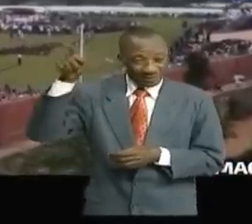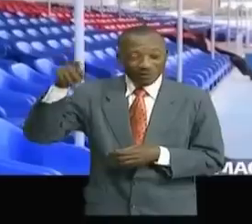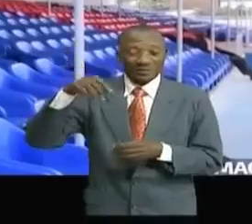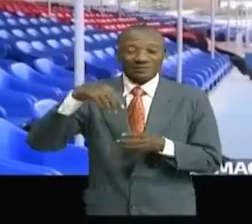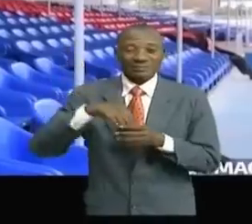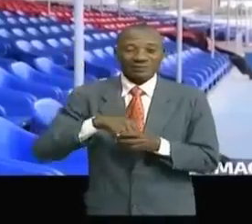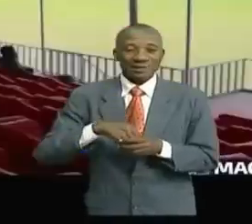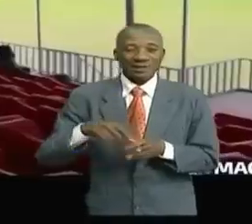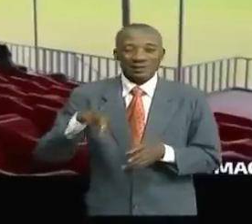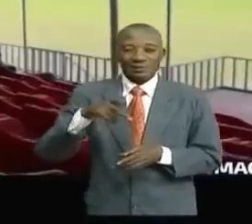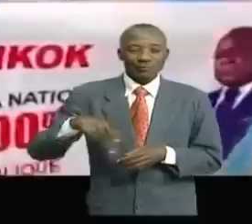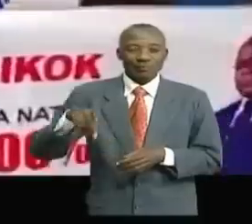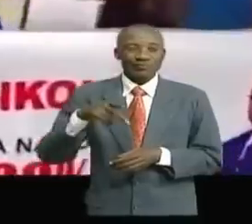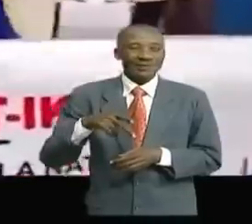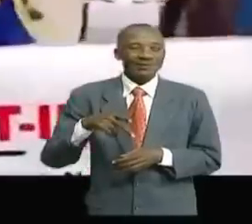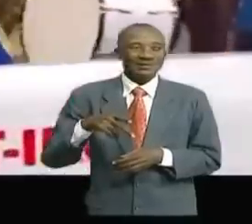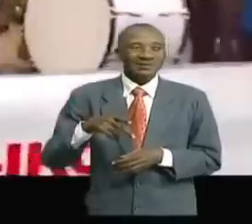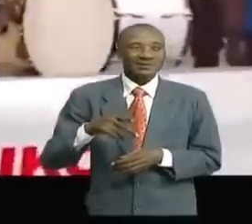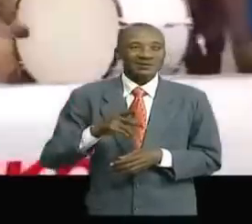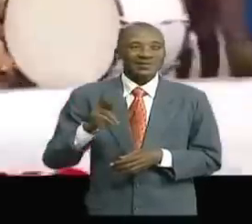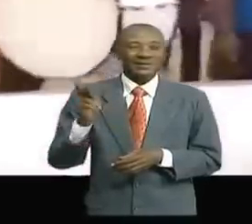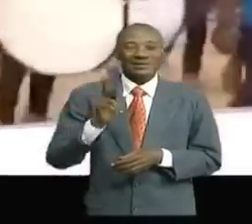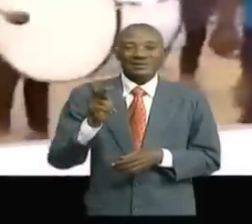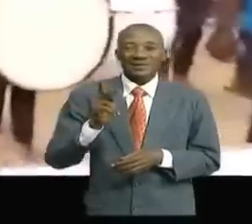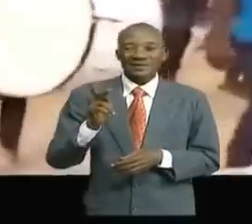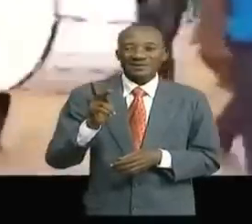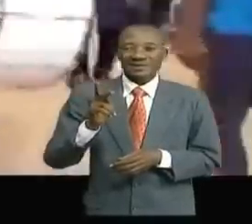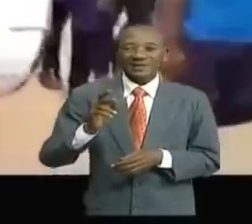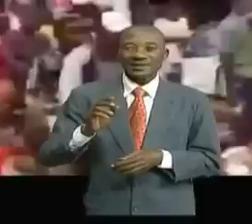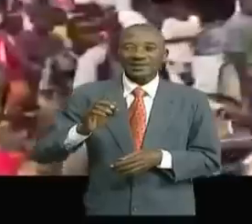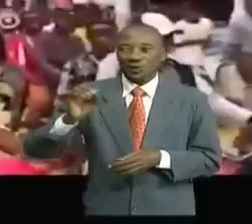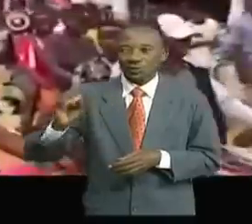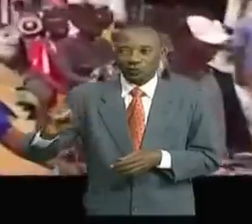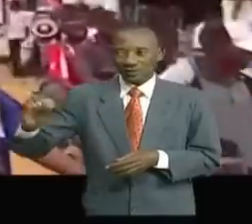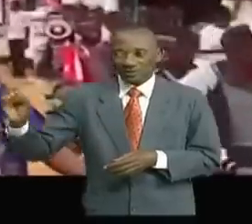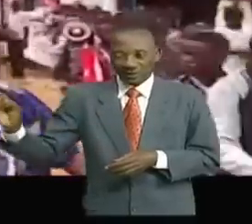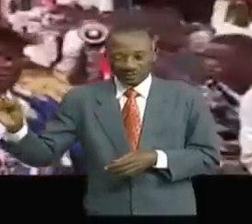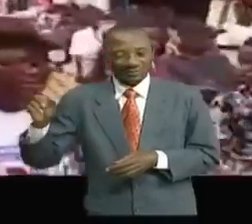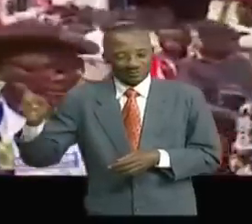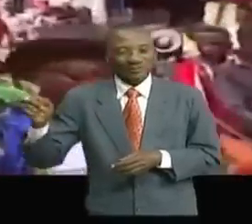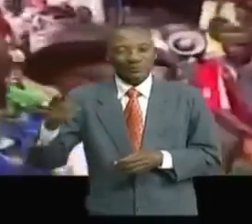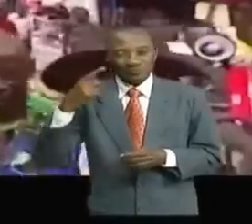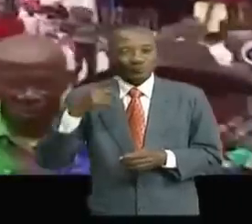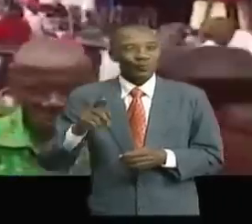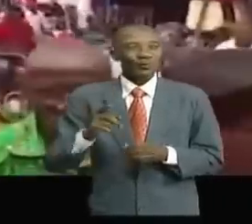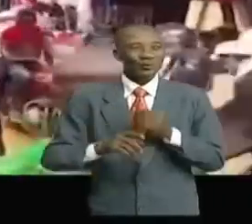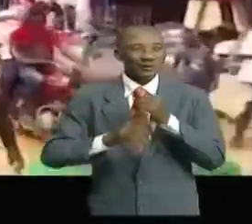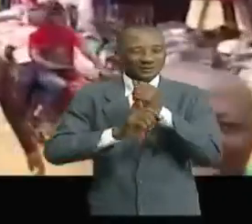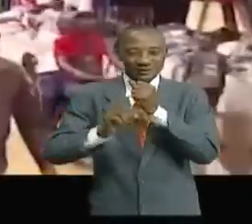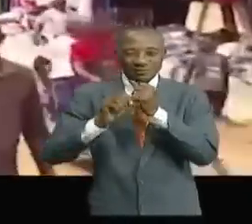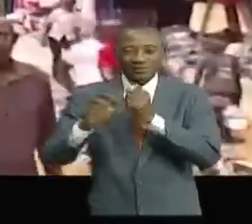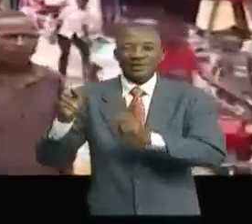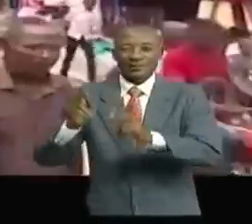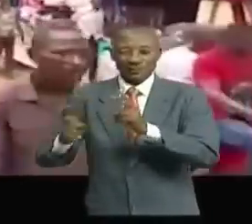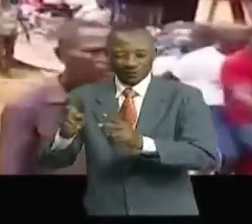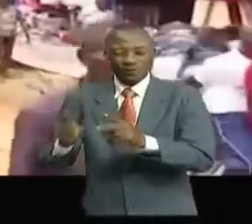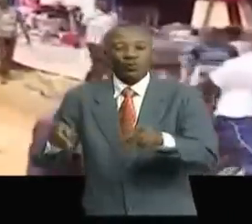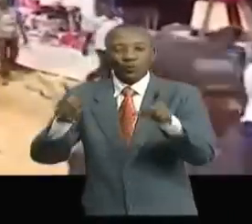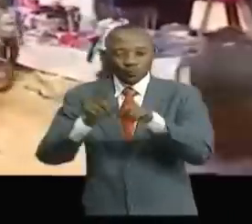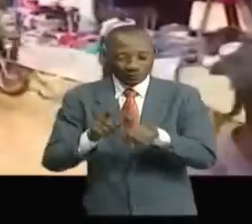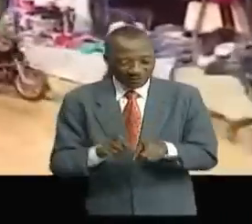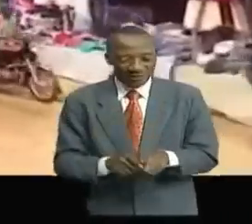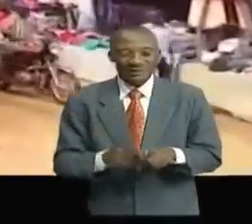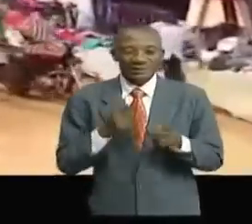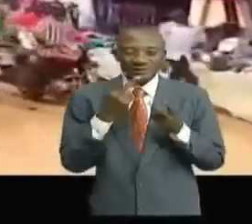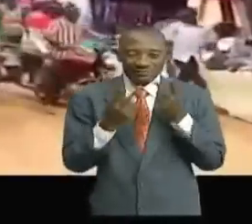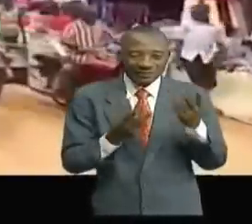avec ses propres moyens financiers. Aujourd'hui, l'honorable Martin est en train de rassembler les matériels afin de commencer les 10 travaux. Le